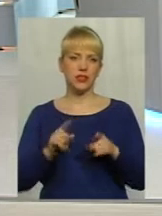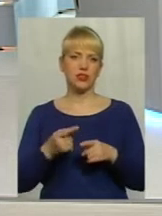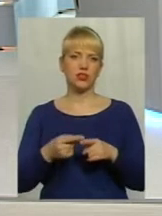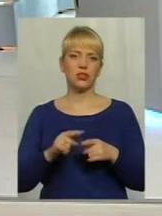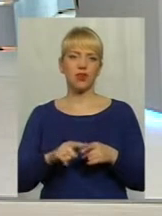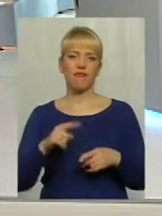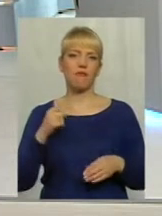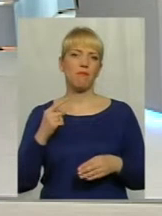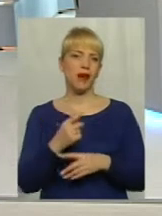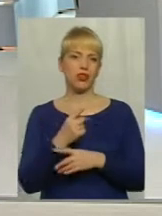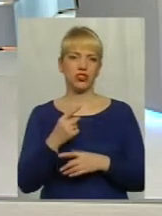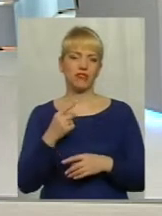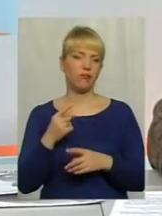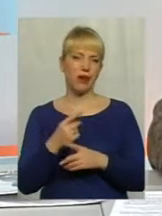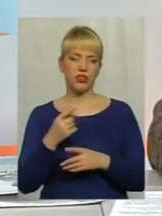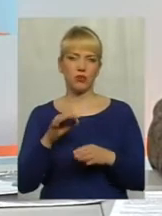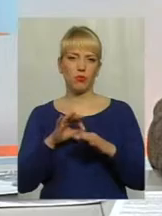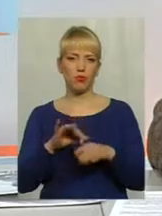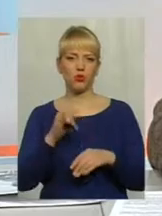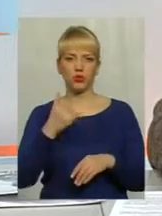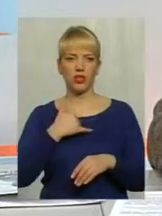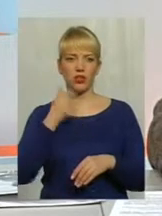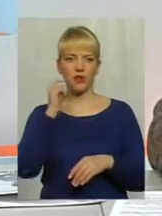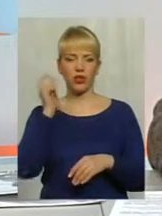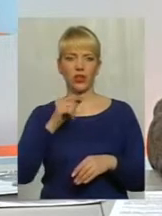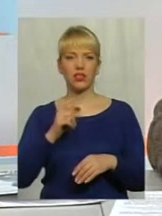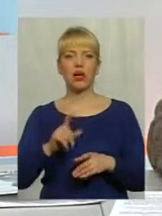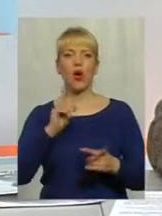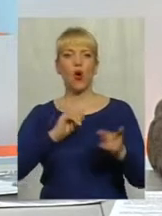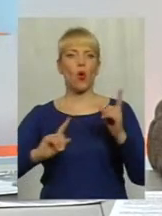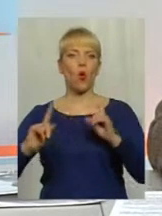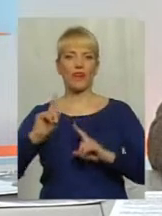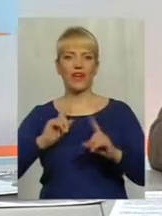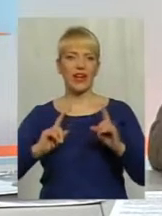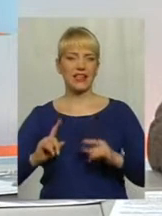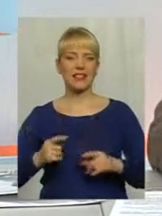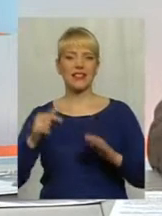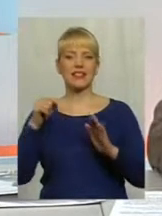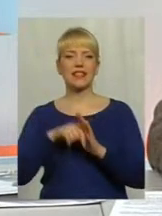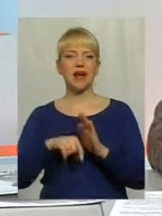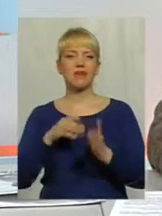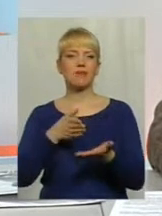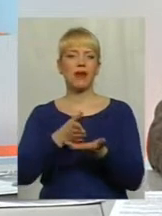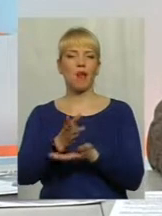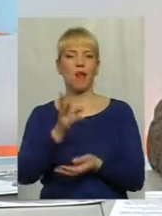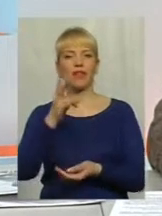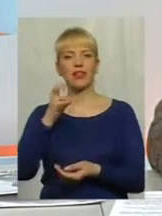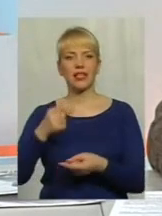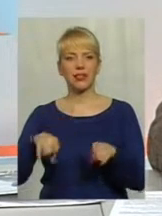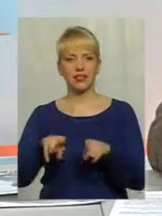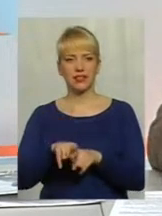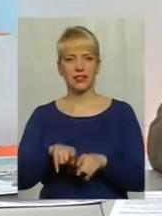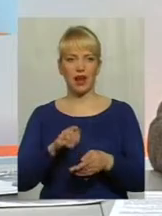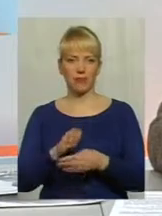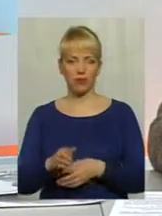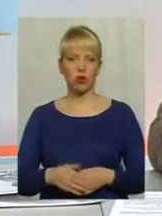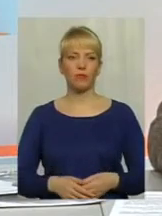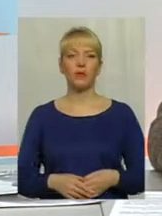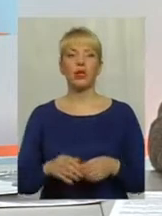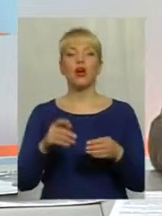вперше проводиться у нас в Україні конференція, саме спрямована на такий напрямок. Хоча